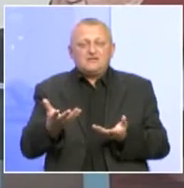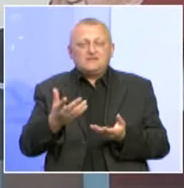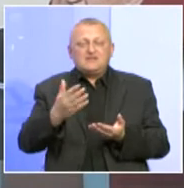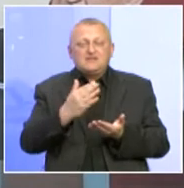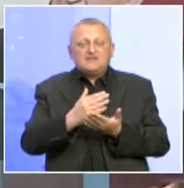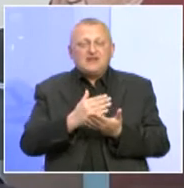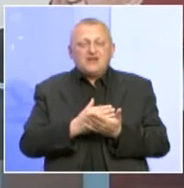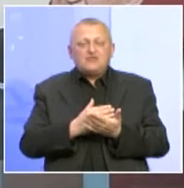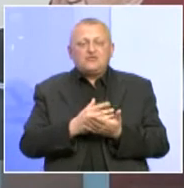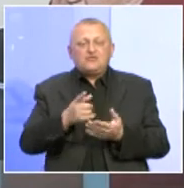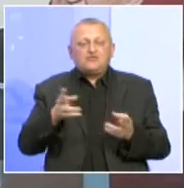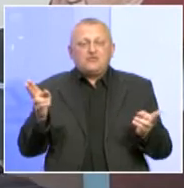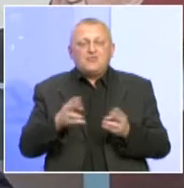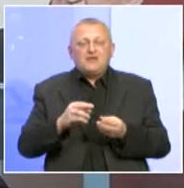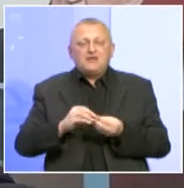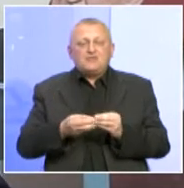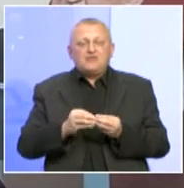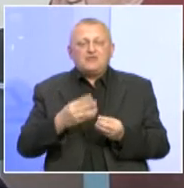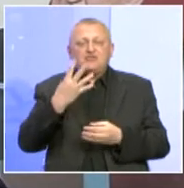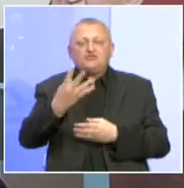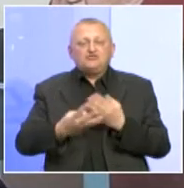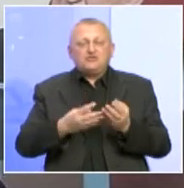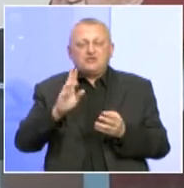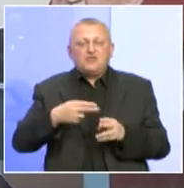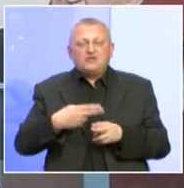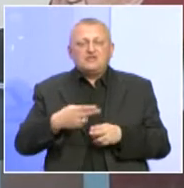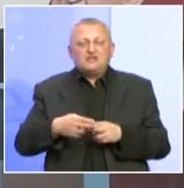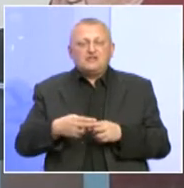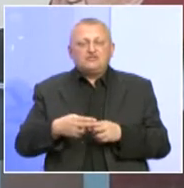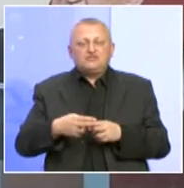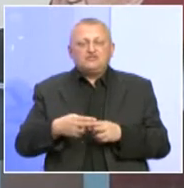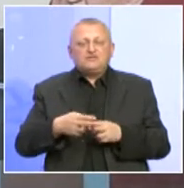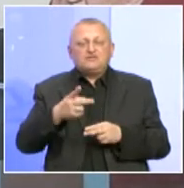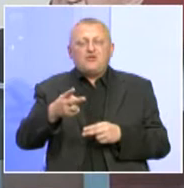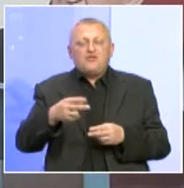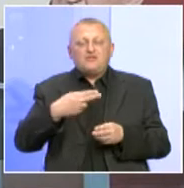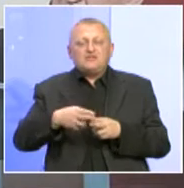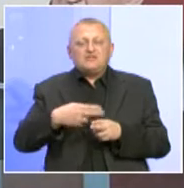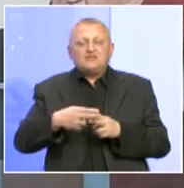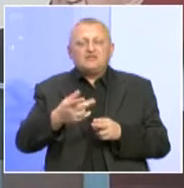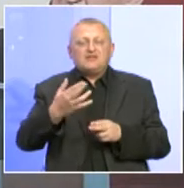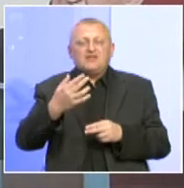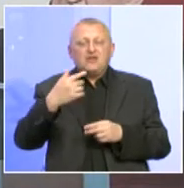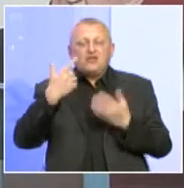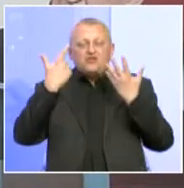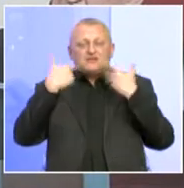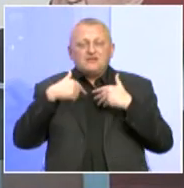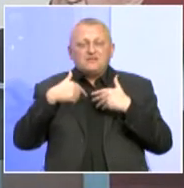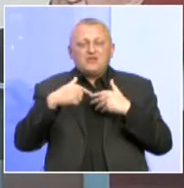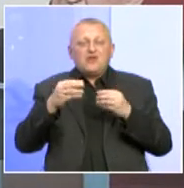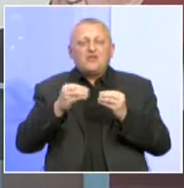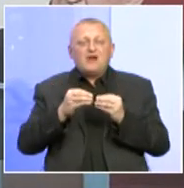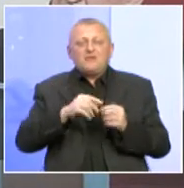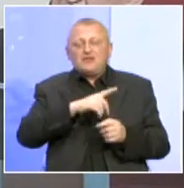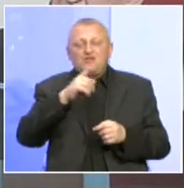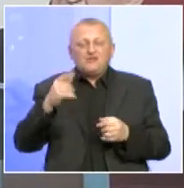sa ovim zadatkom, to je mnogo manji problem, a 4 godina se može rešiti. A tamo se rešava sada posljednjih nekoliko nedelja, od aprila